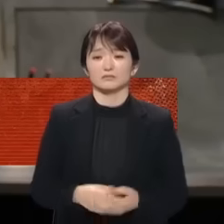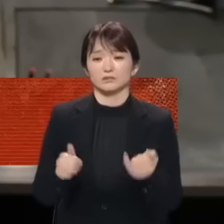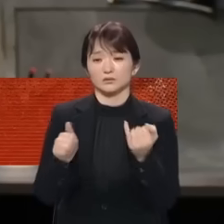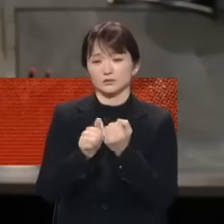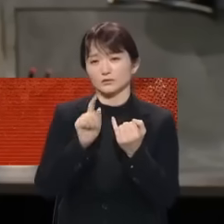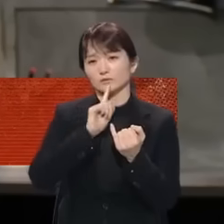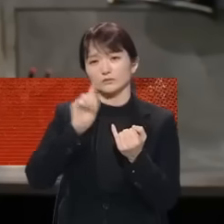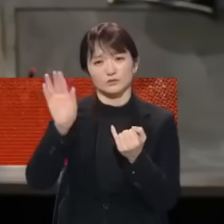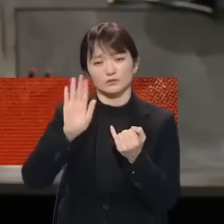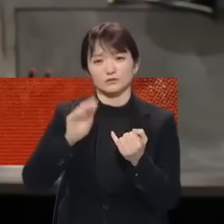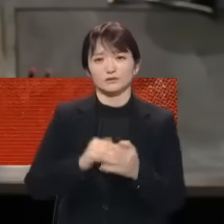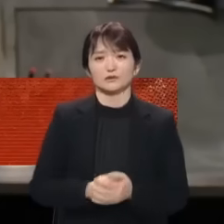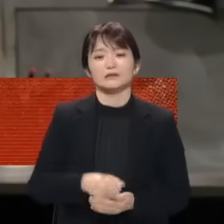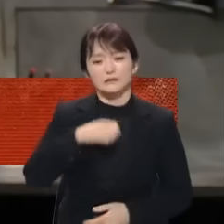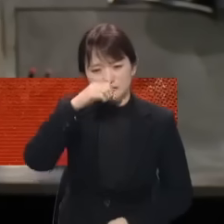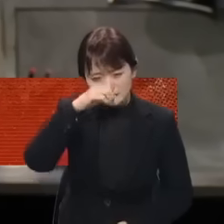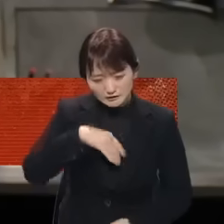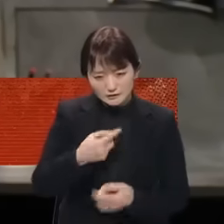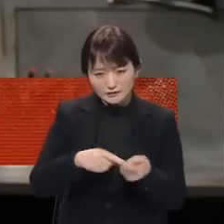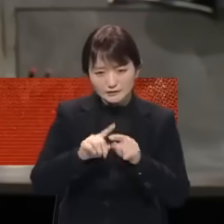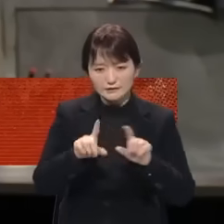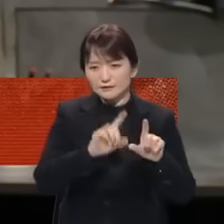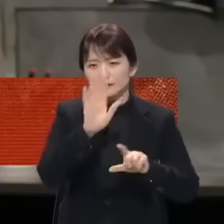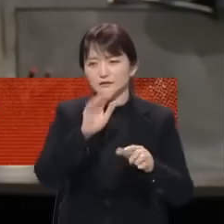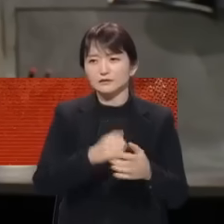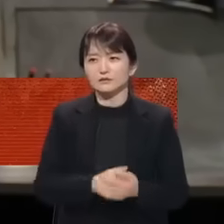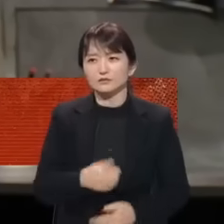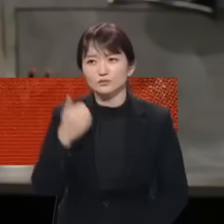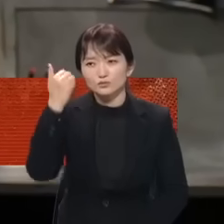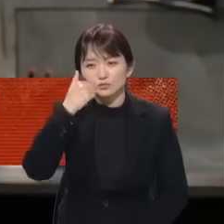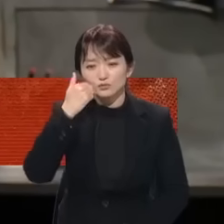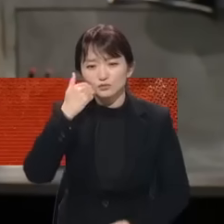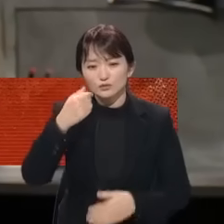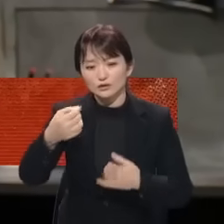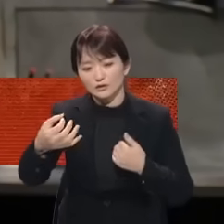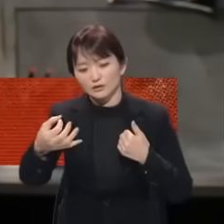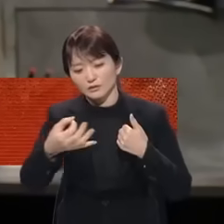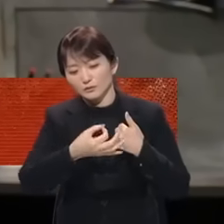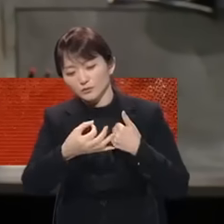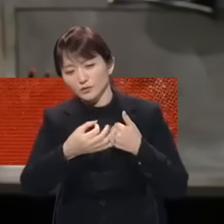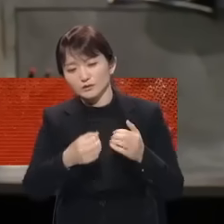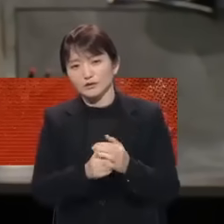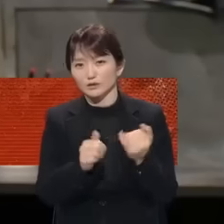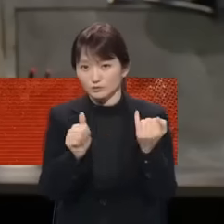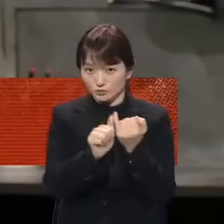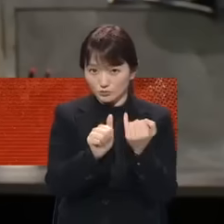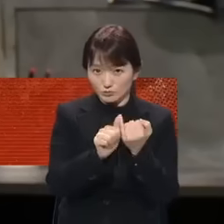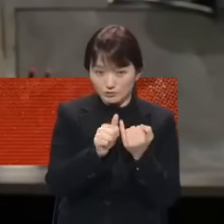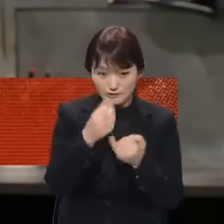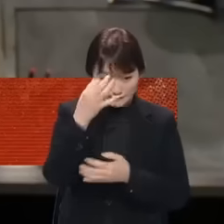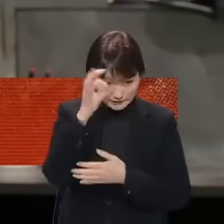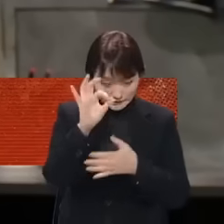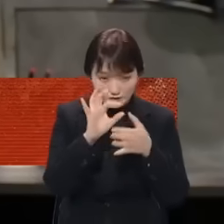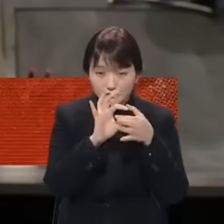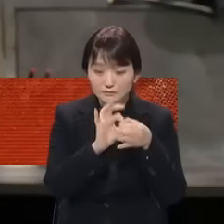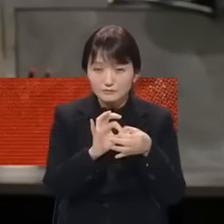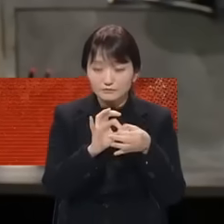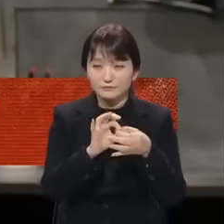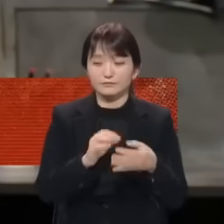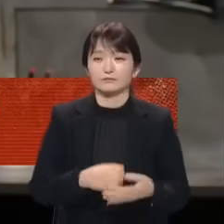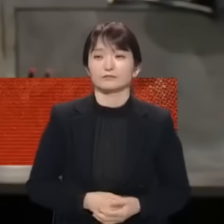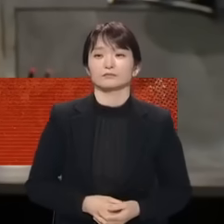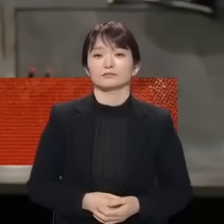아시겠지만 그냥 같이 사는 건 아니고요 누가 바깥에서 보더라도 부부라고 인정할 만한 정도의 관계를 가지고 있었어야